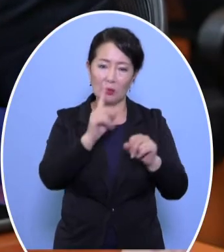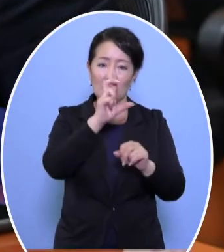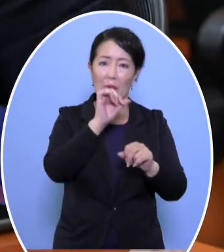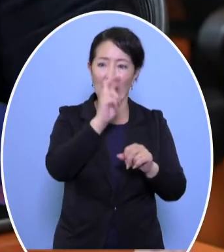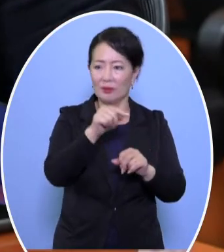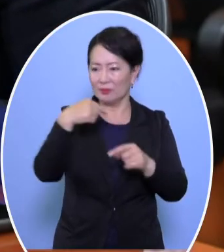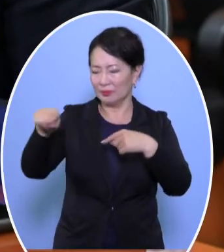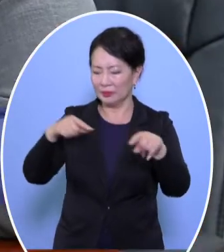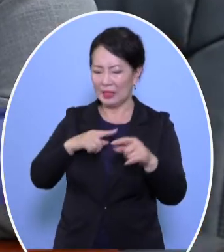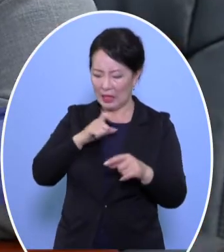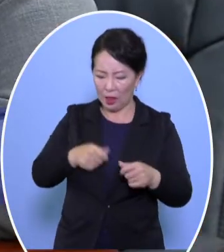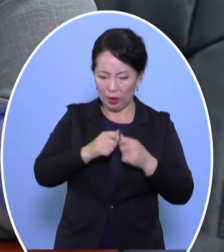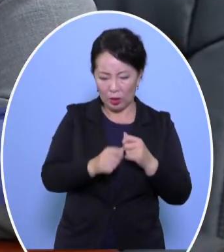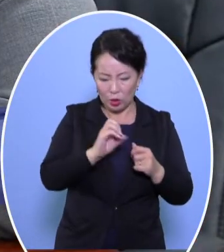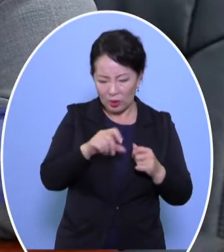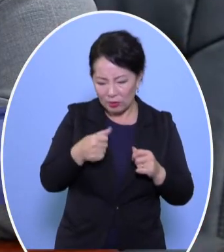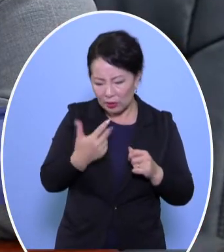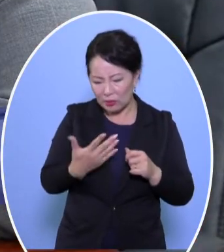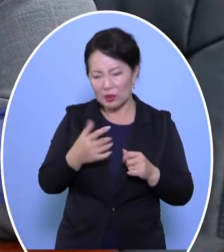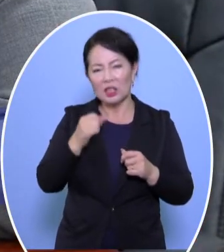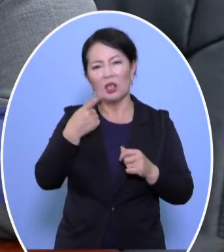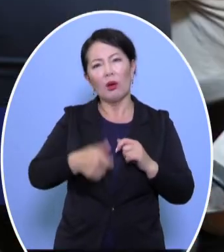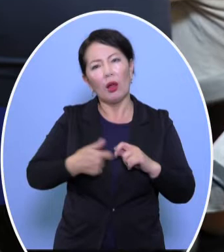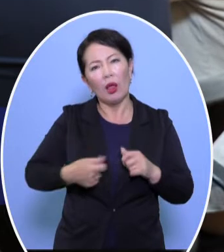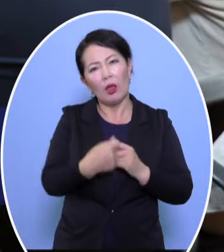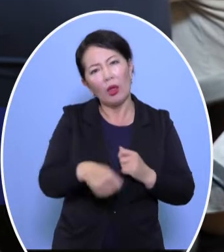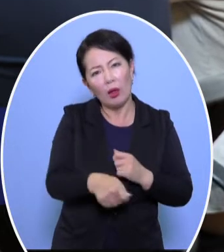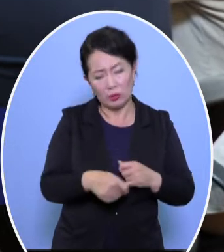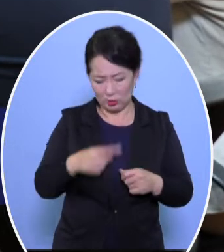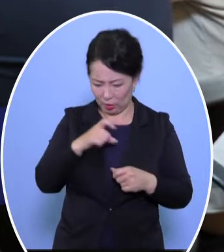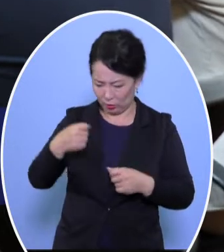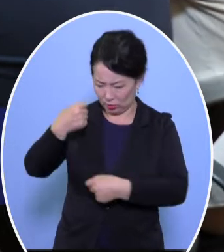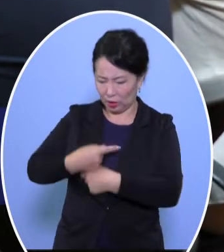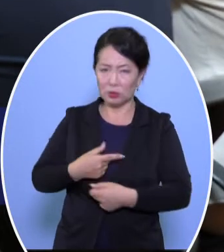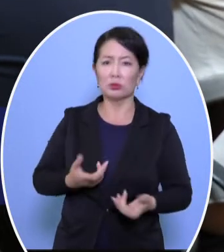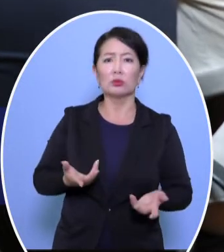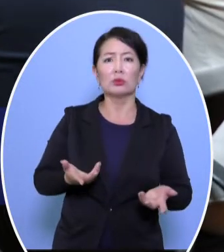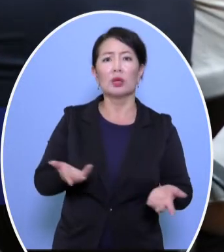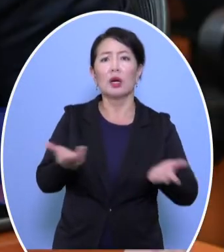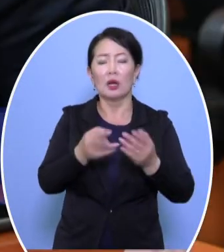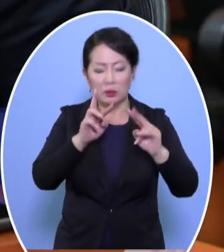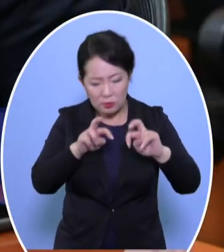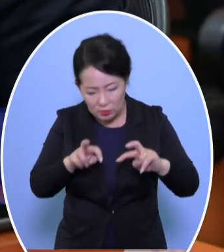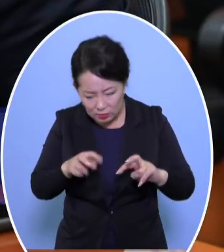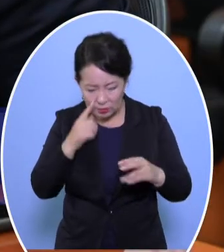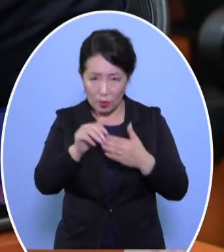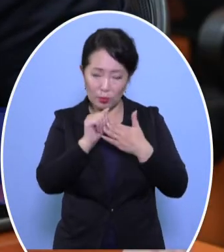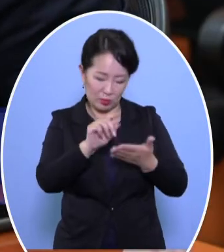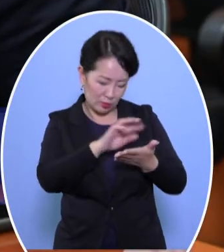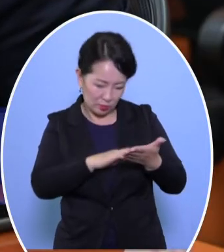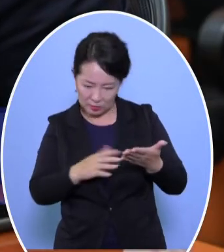газраас 11 банкнаас зээлдэгчийн төлж буй 0.5-аас 1% шимтгэл нь тухайн зээлдэгчид зарцуулагдаж байгаа эсрэг талаар